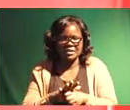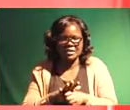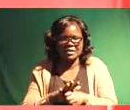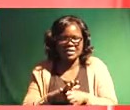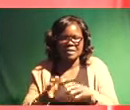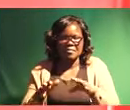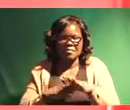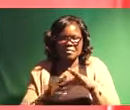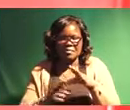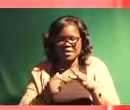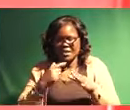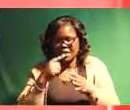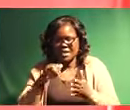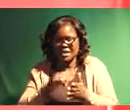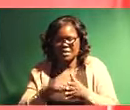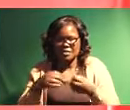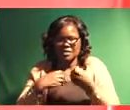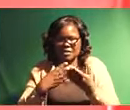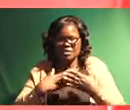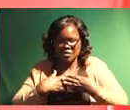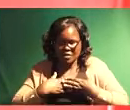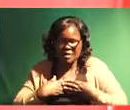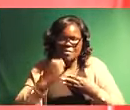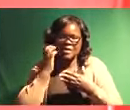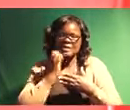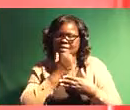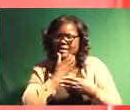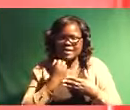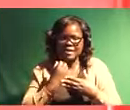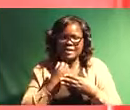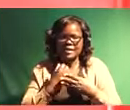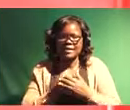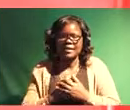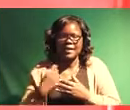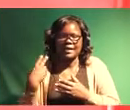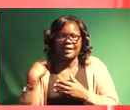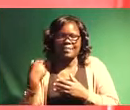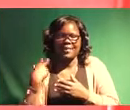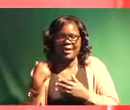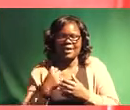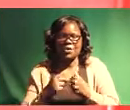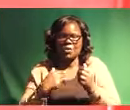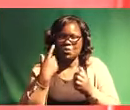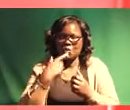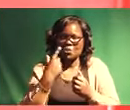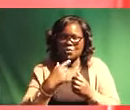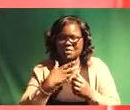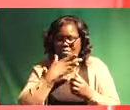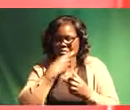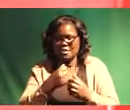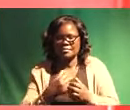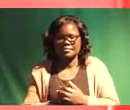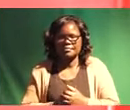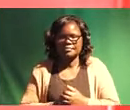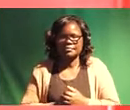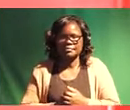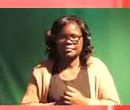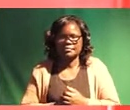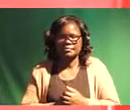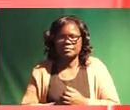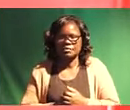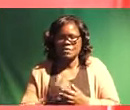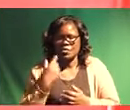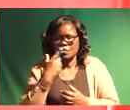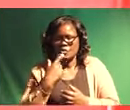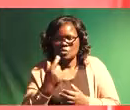Wabunge wenzangu wamesema ulitupatia mheshimiwa Lentore, captain ambaye ni ndume. Ambaye